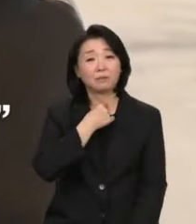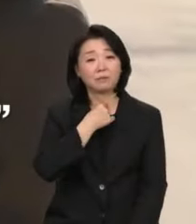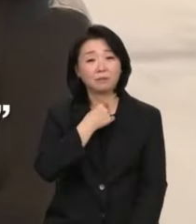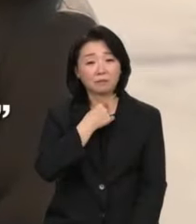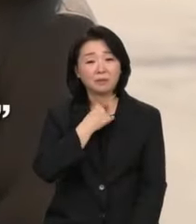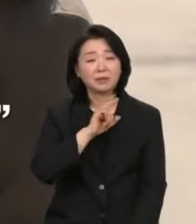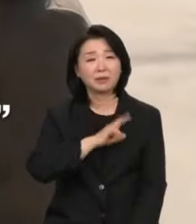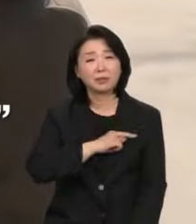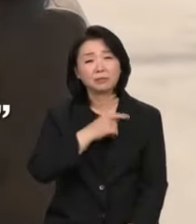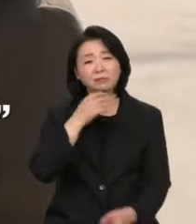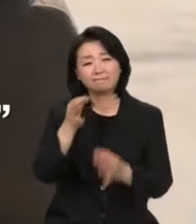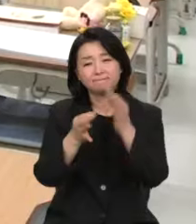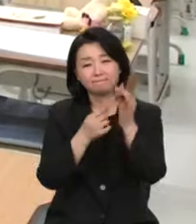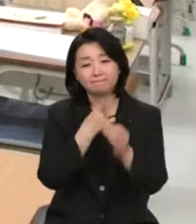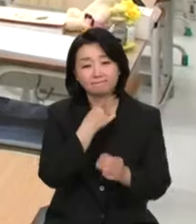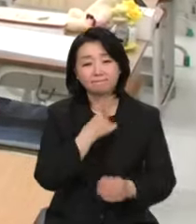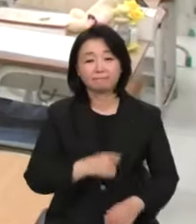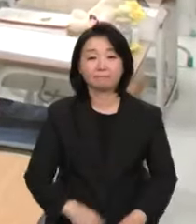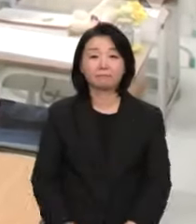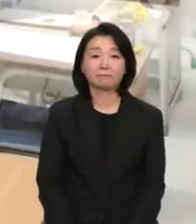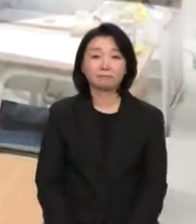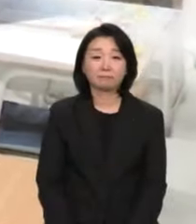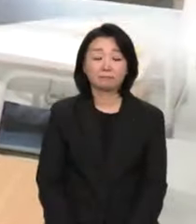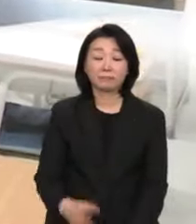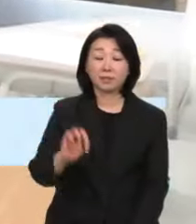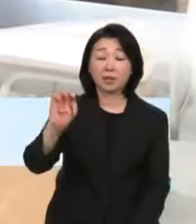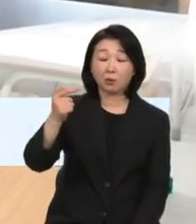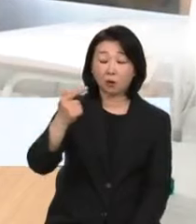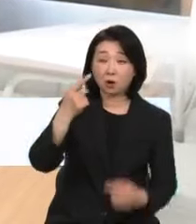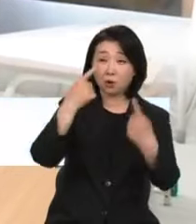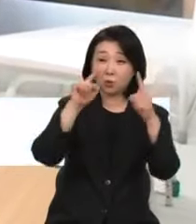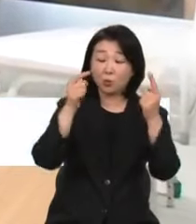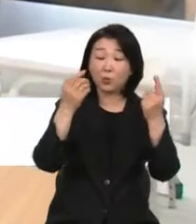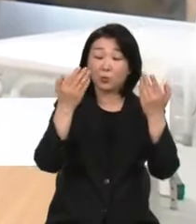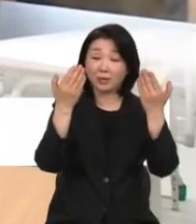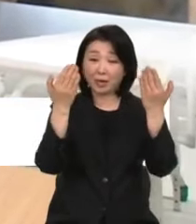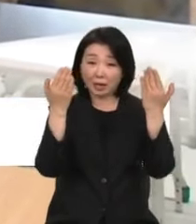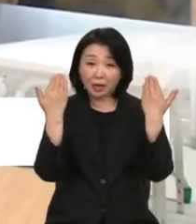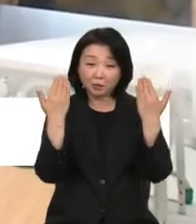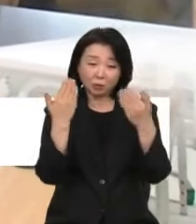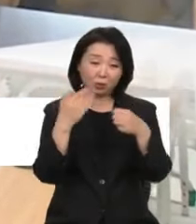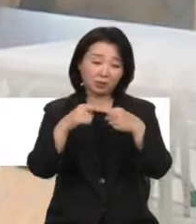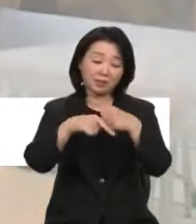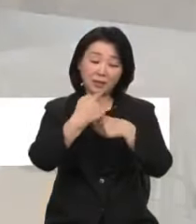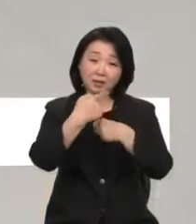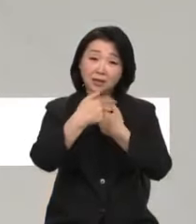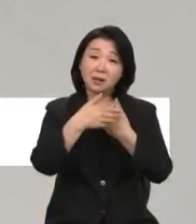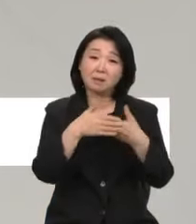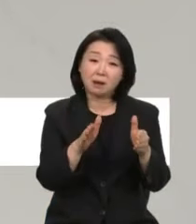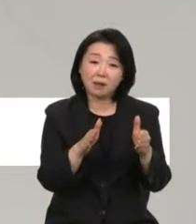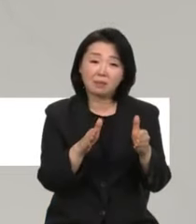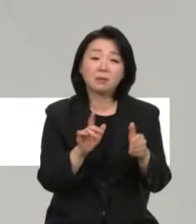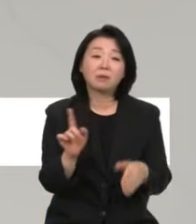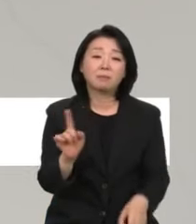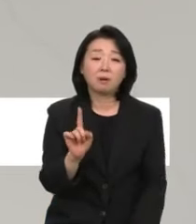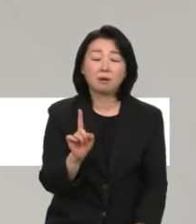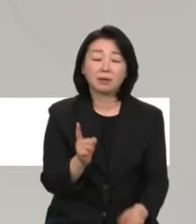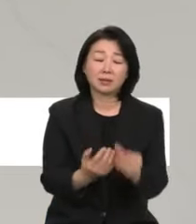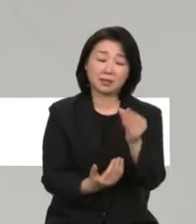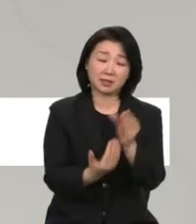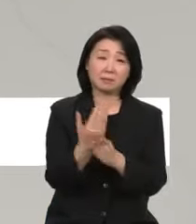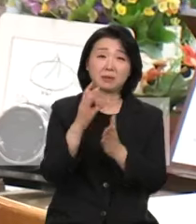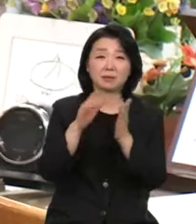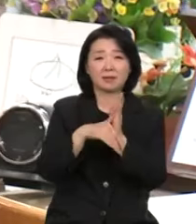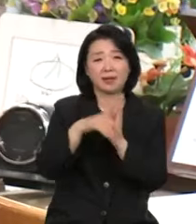한번 불러봤었으면. 단원고 2학년 1반 지성이 아빠 문종택 씨의 시간은 아직도 참사 당일에 멈춰